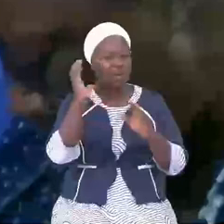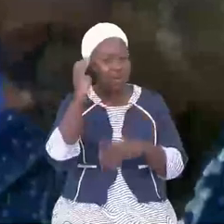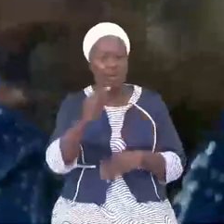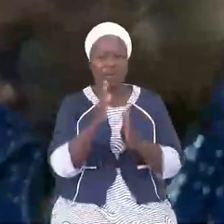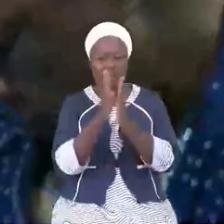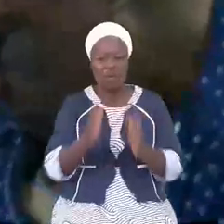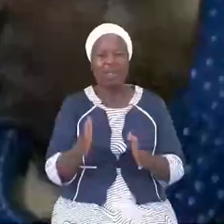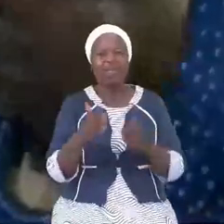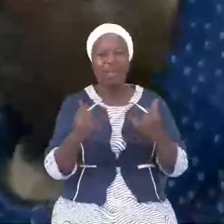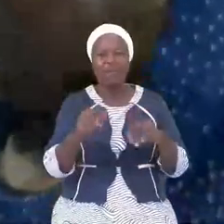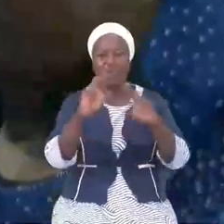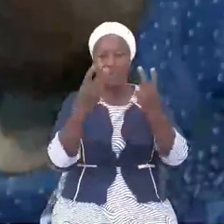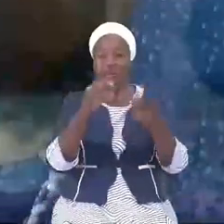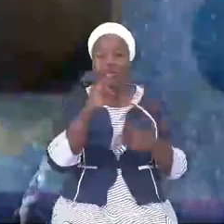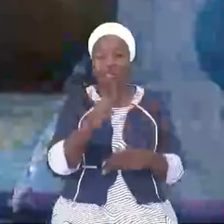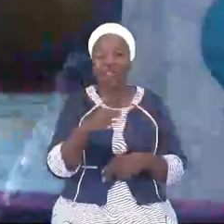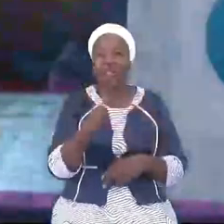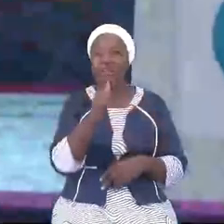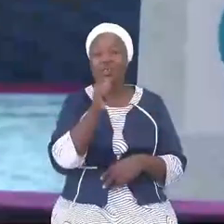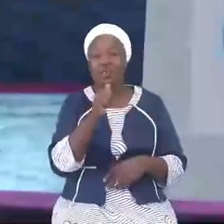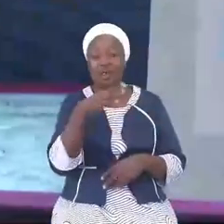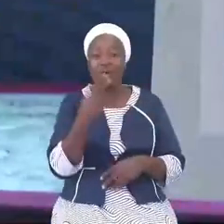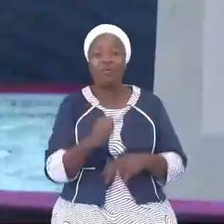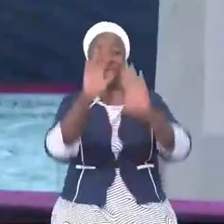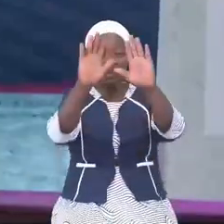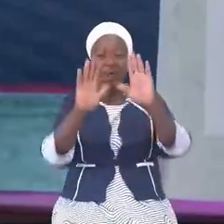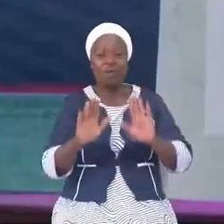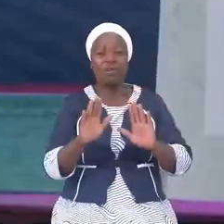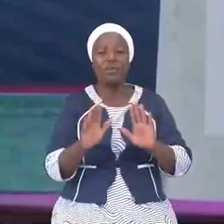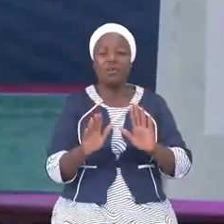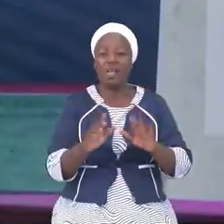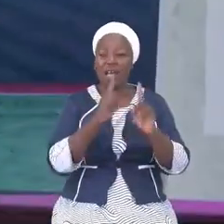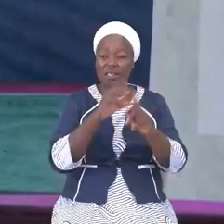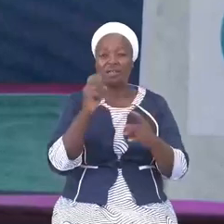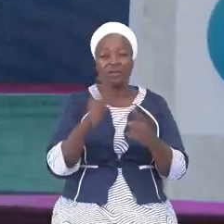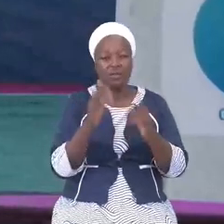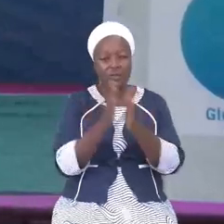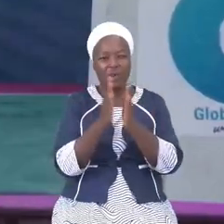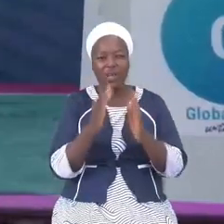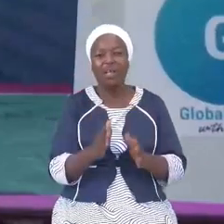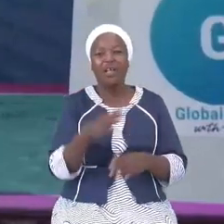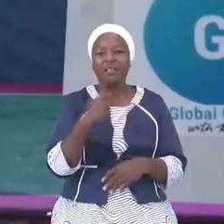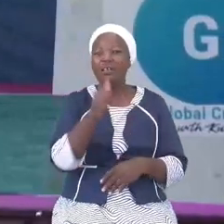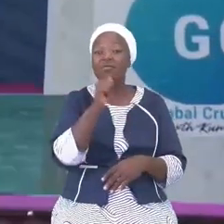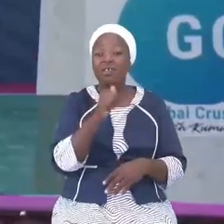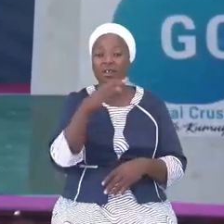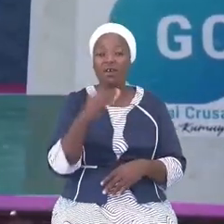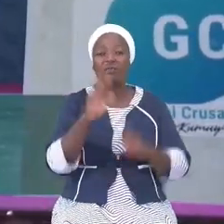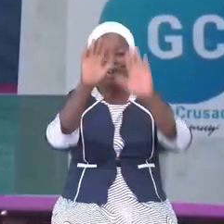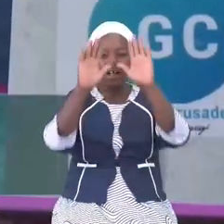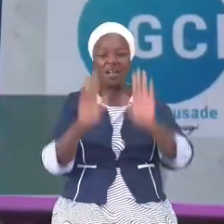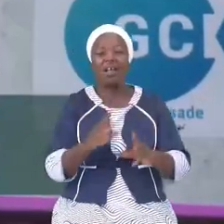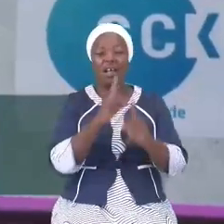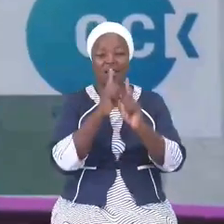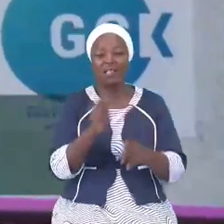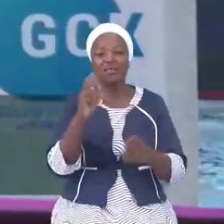Je vous parle ce soir du message « Le secret des exaucements miraculeux à la prière ». Le secret des exaucements